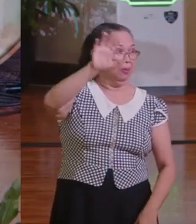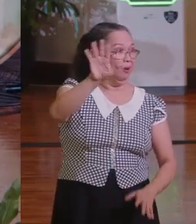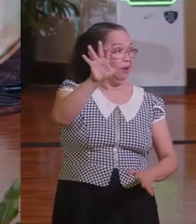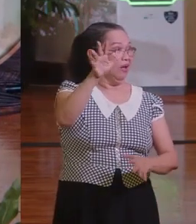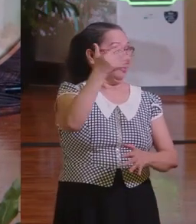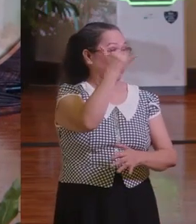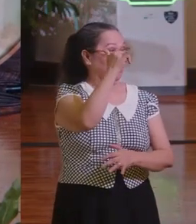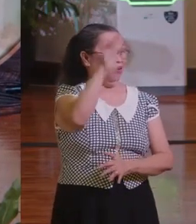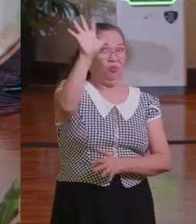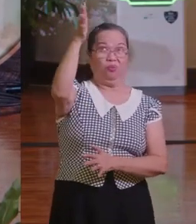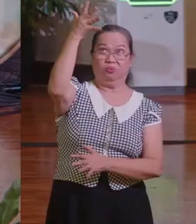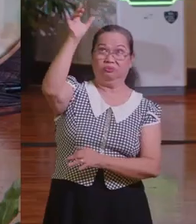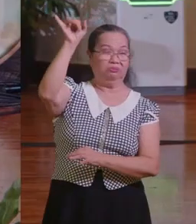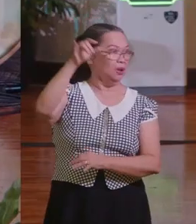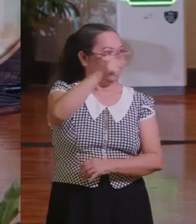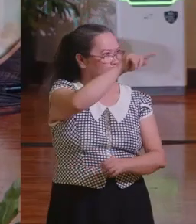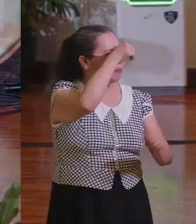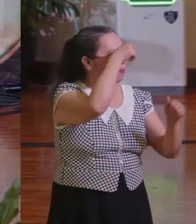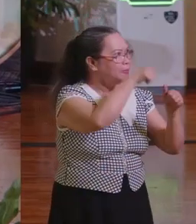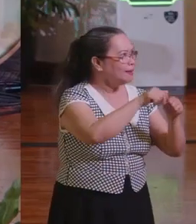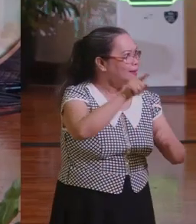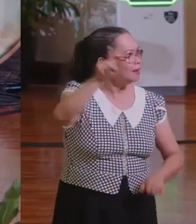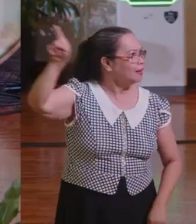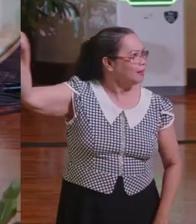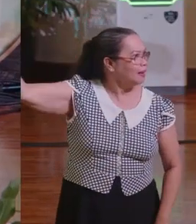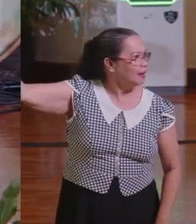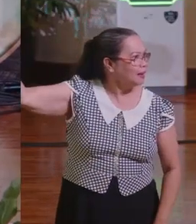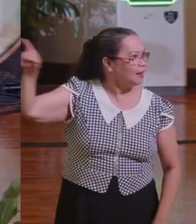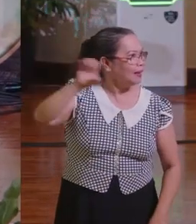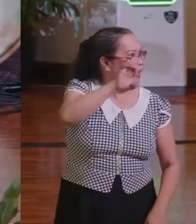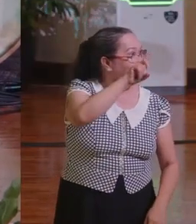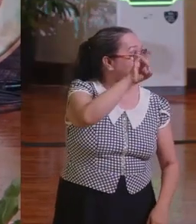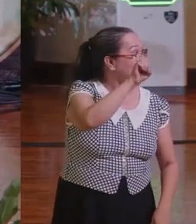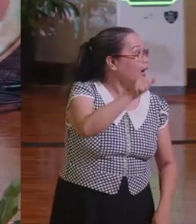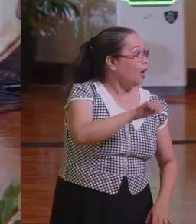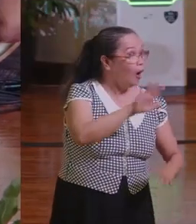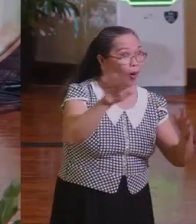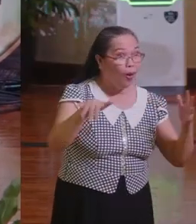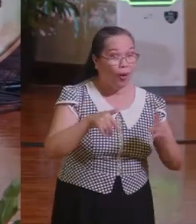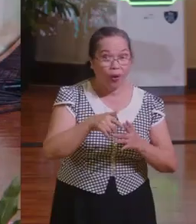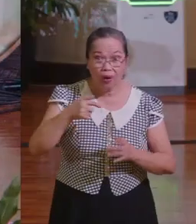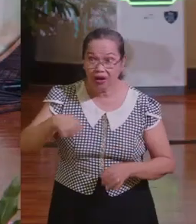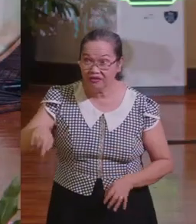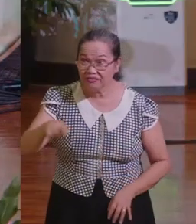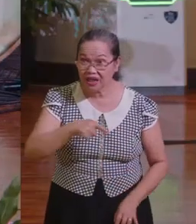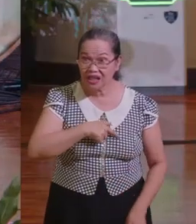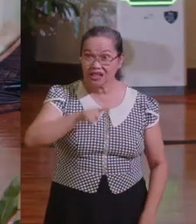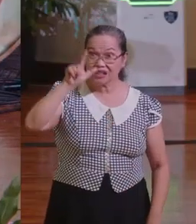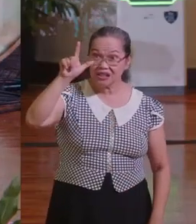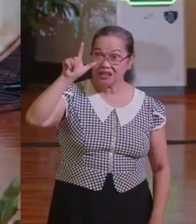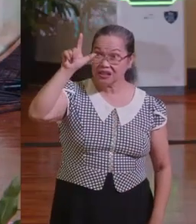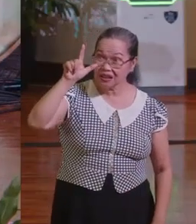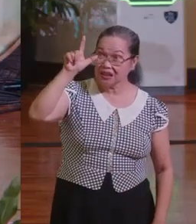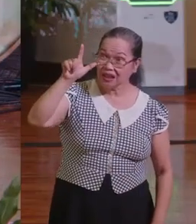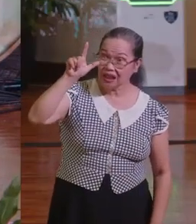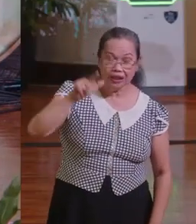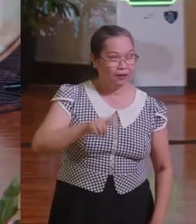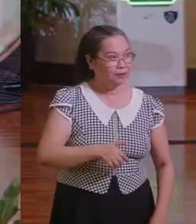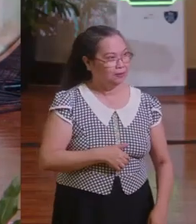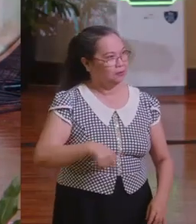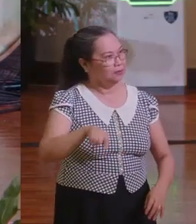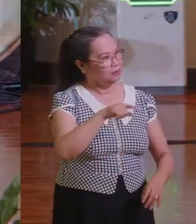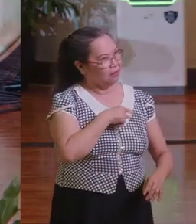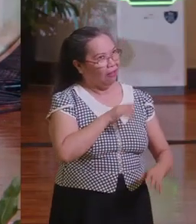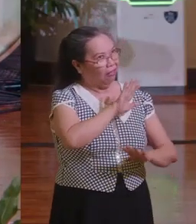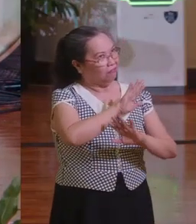pang muli. Naalala niyo yun? No? Naku, lahat tayo nakaganyan. No? Kinakanta